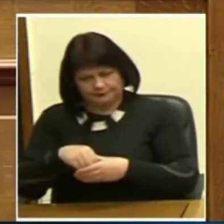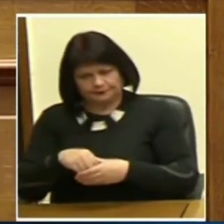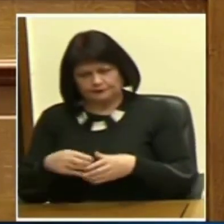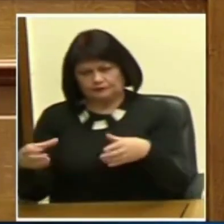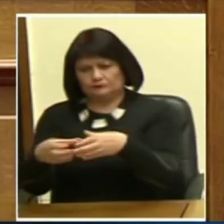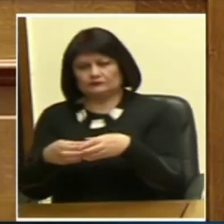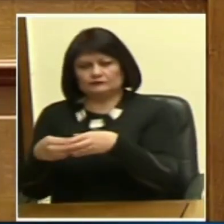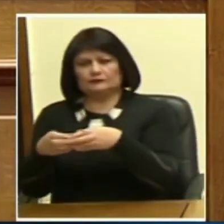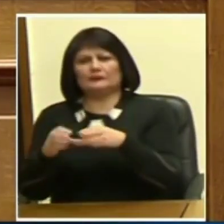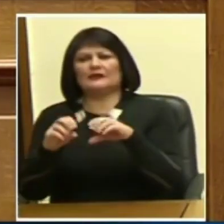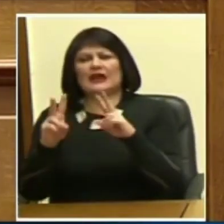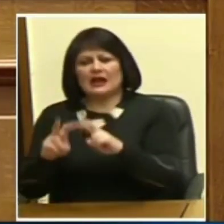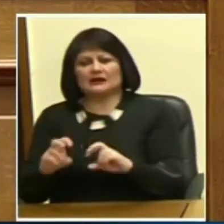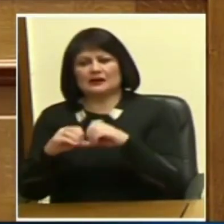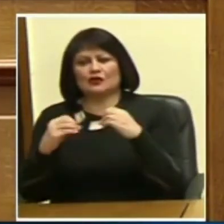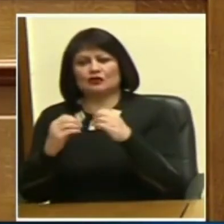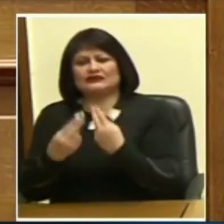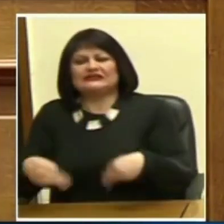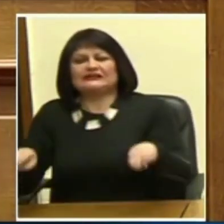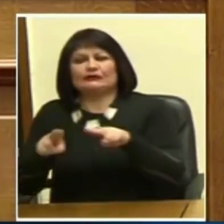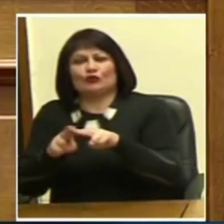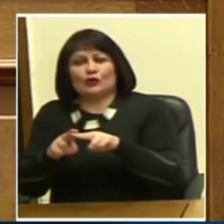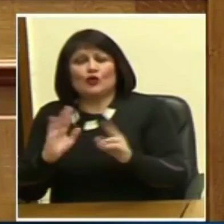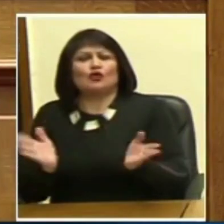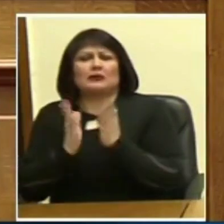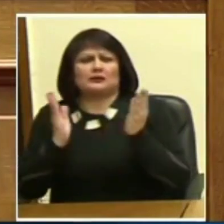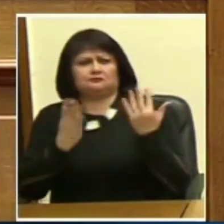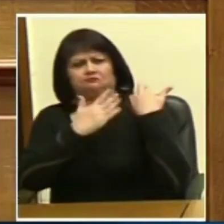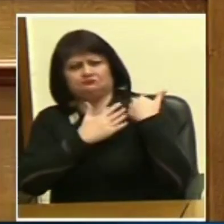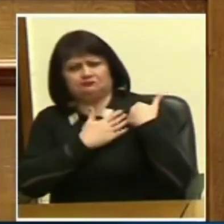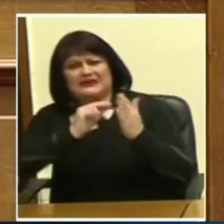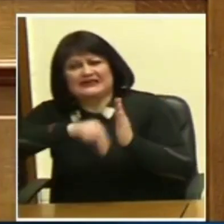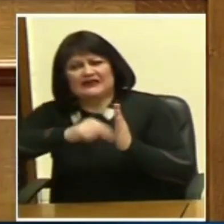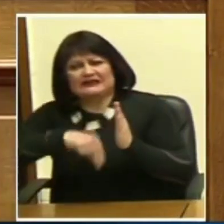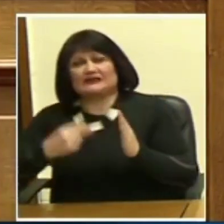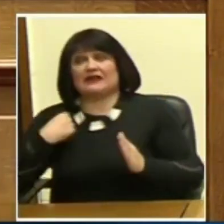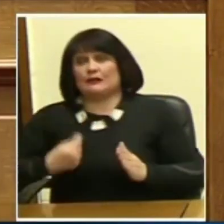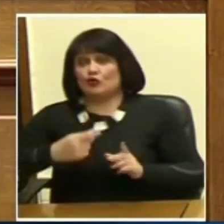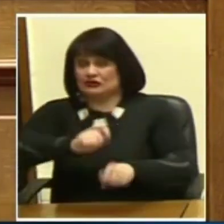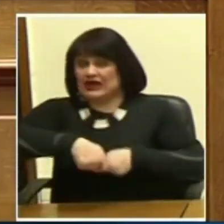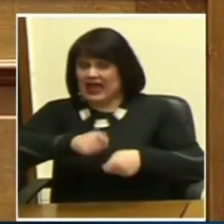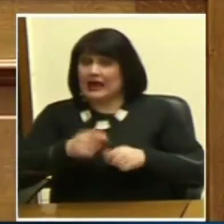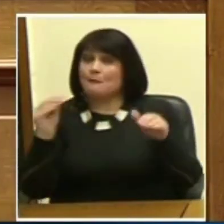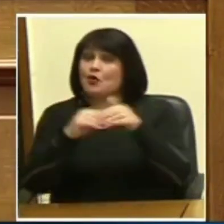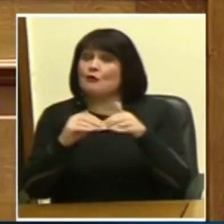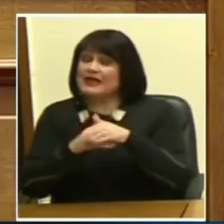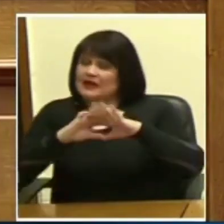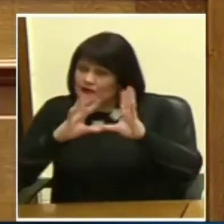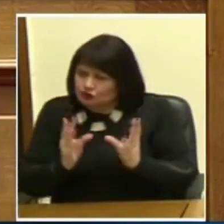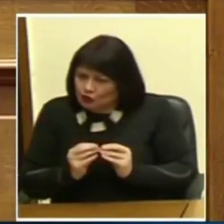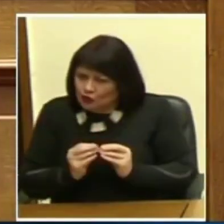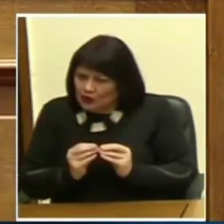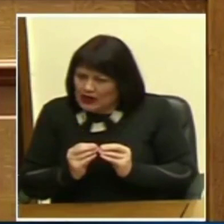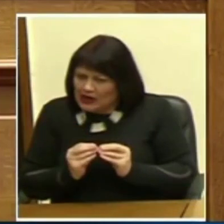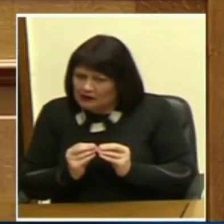Ελεκτικό Συμβούλιο, σε όλες τις αναθέσεις συμβάσεων δημοσίων έργων και προμηθειών που υπερβαίνουν το ύψος